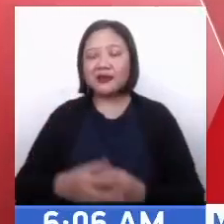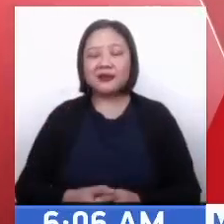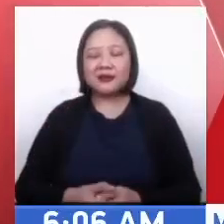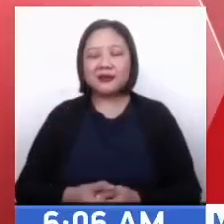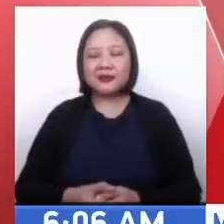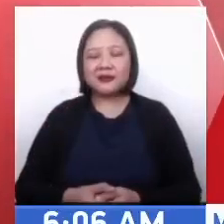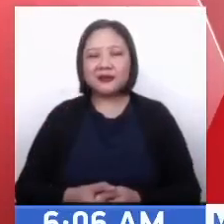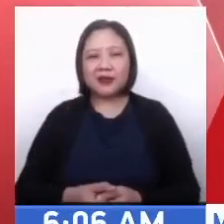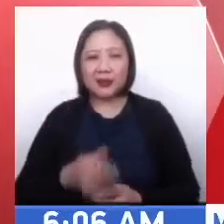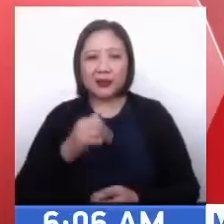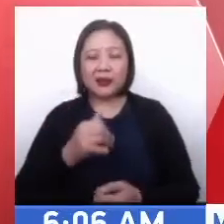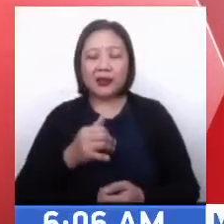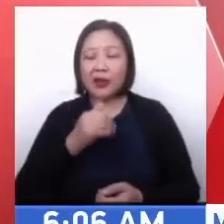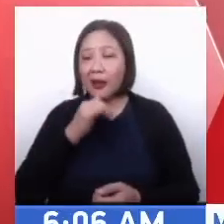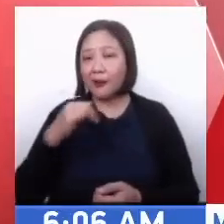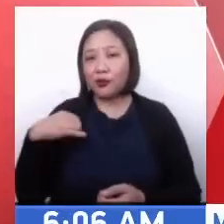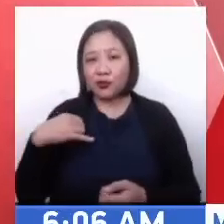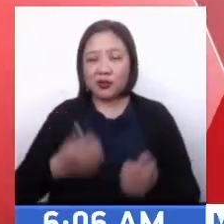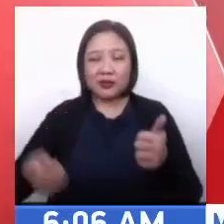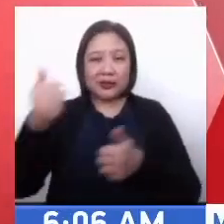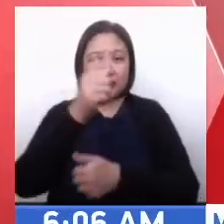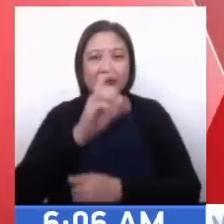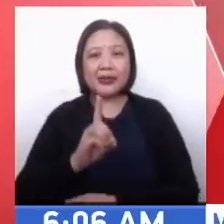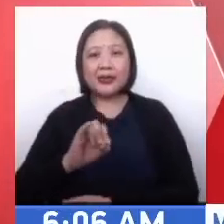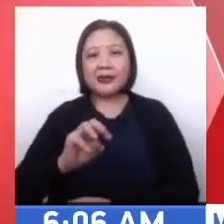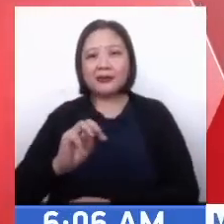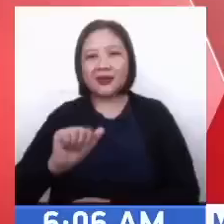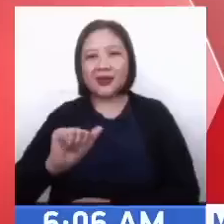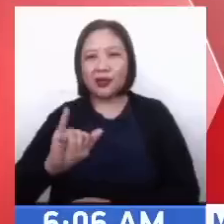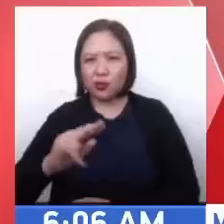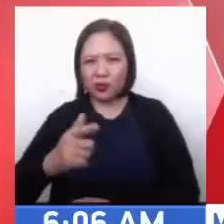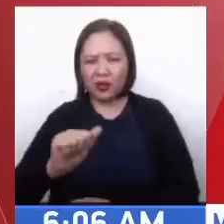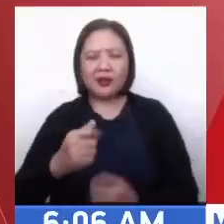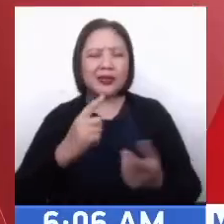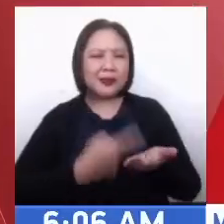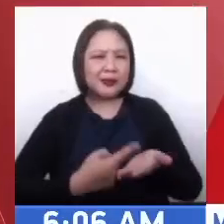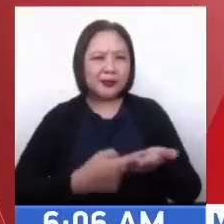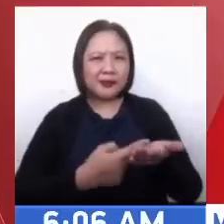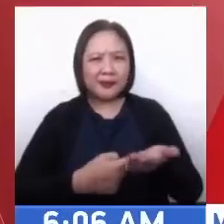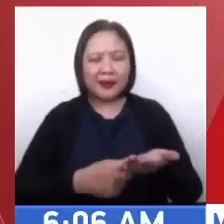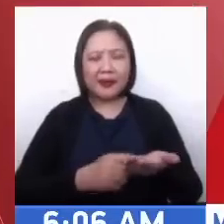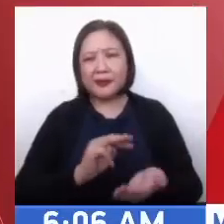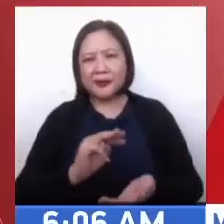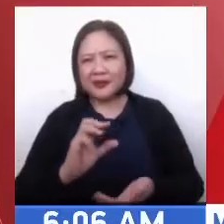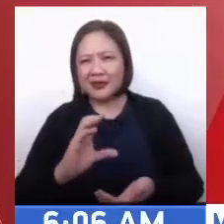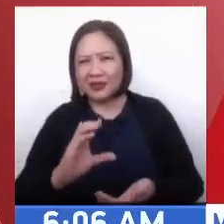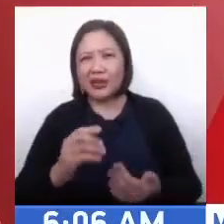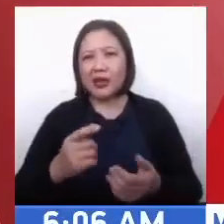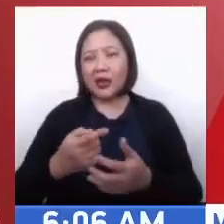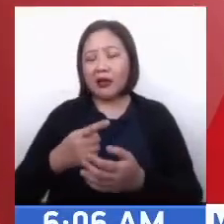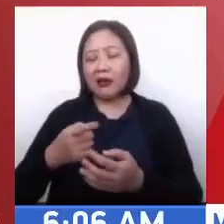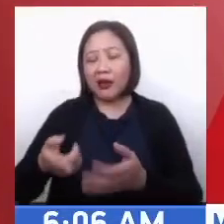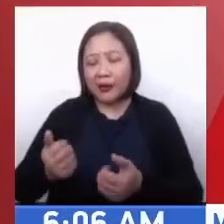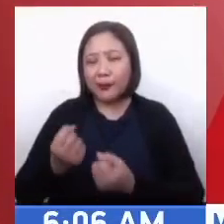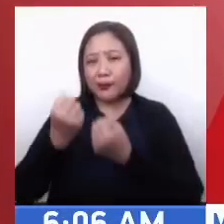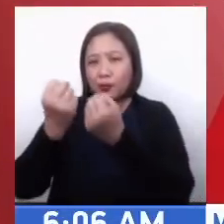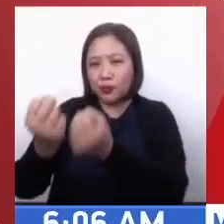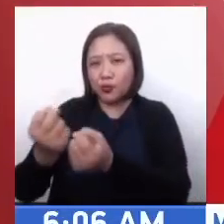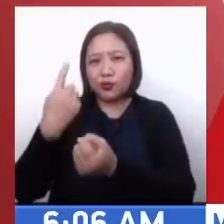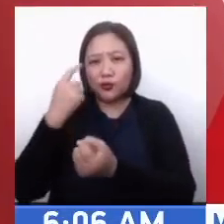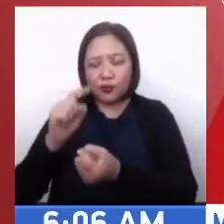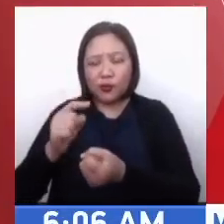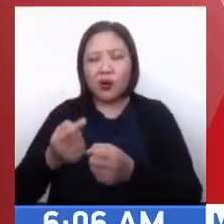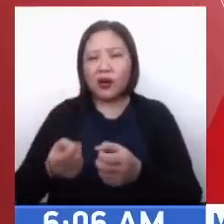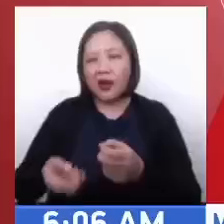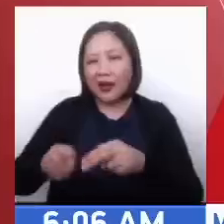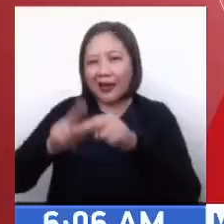Mayuga with the MMC at i-prenopose na yung additional hours for our modified number coding, which is the 7 to